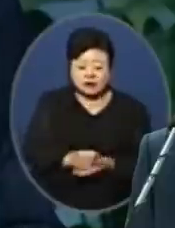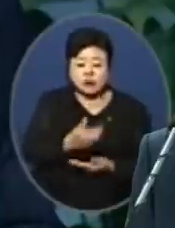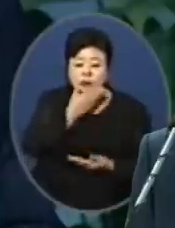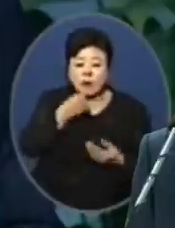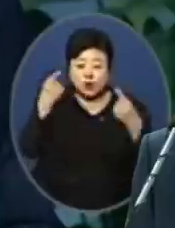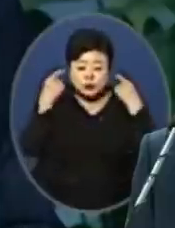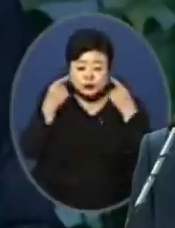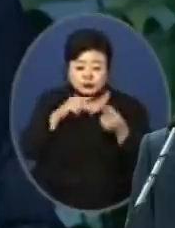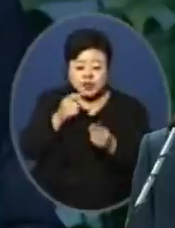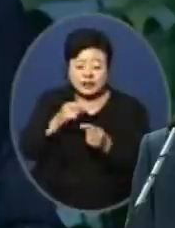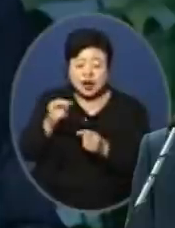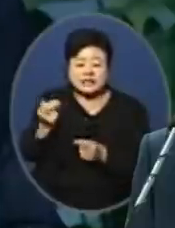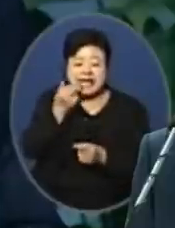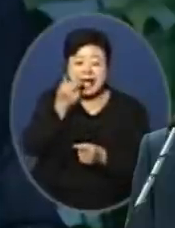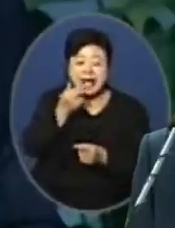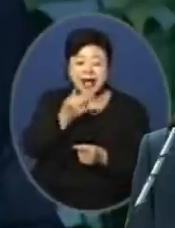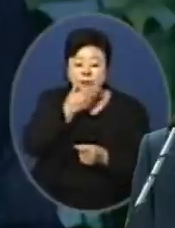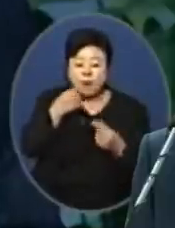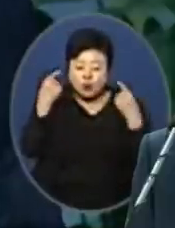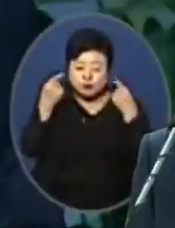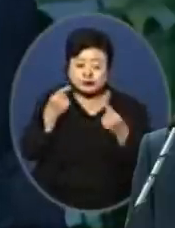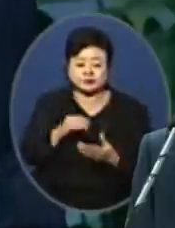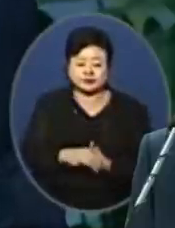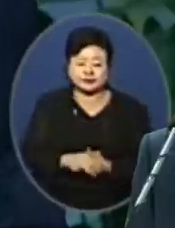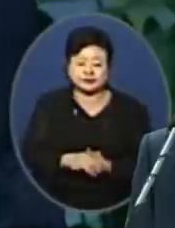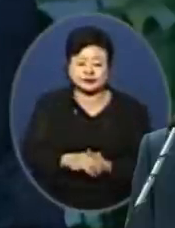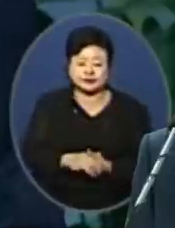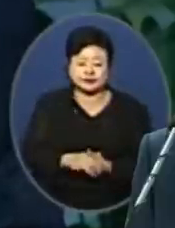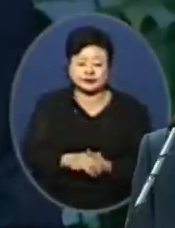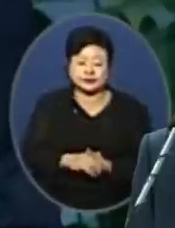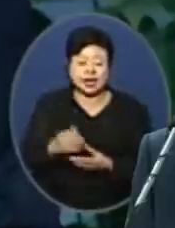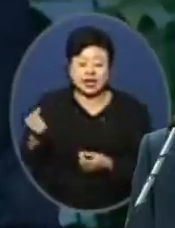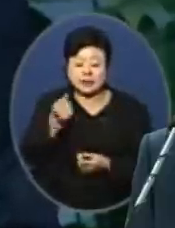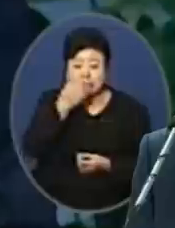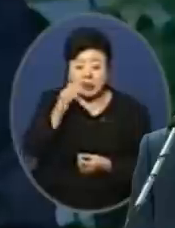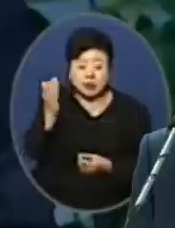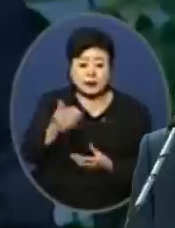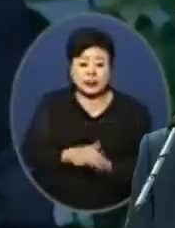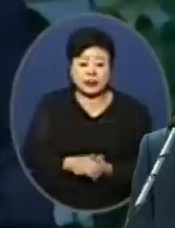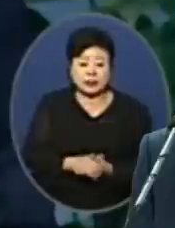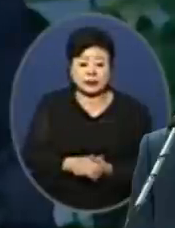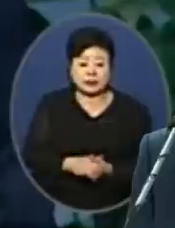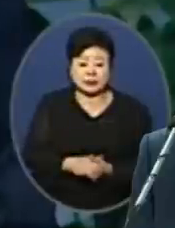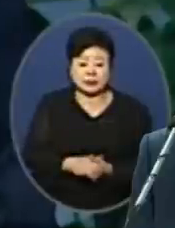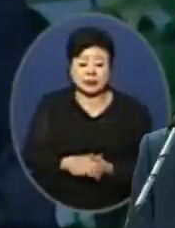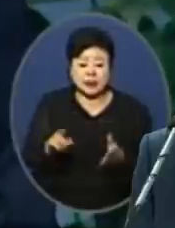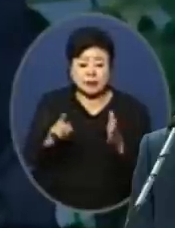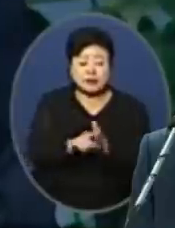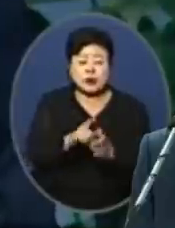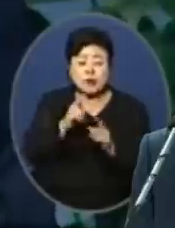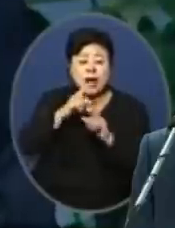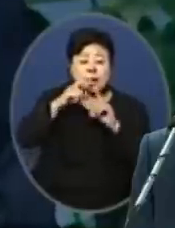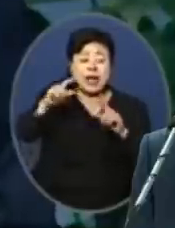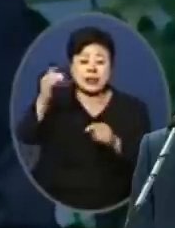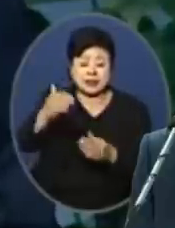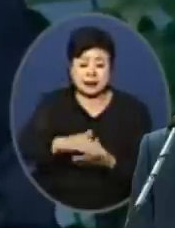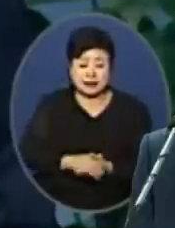복음, 부활과 영생의 복음을 소유할 수 있는 것입니다. 믿고 말아야 하는